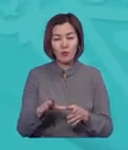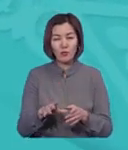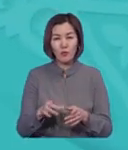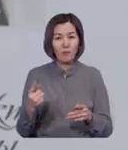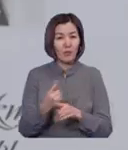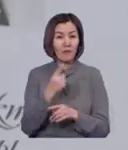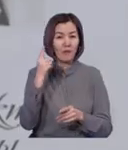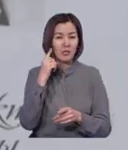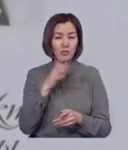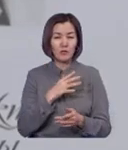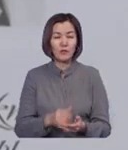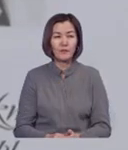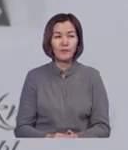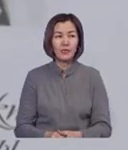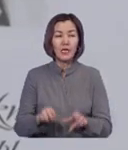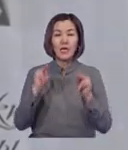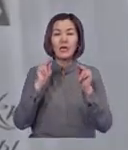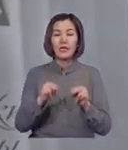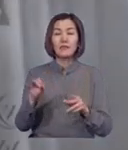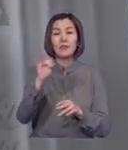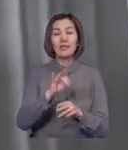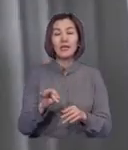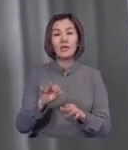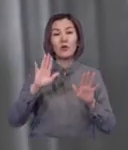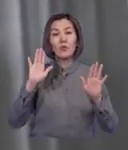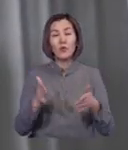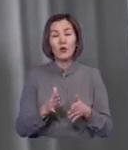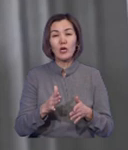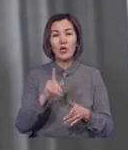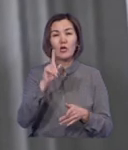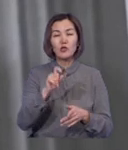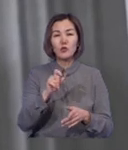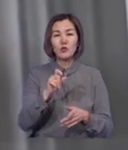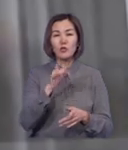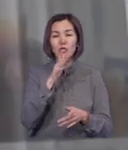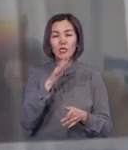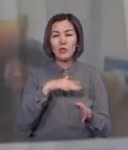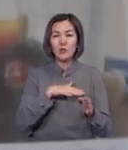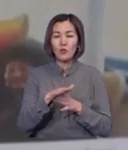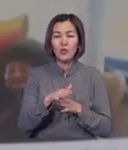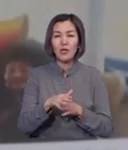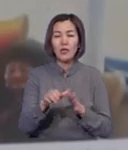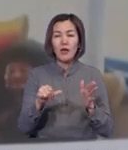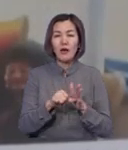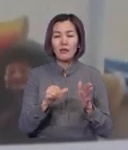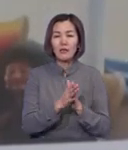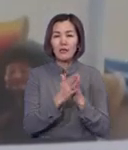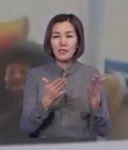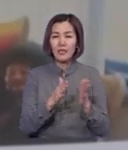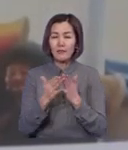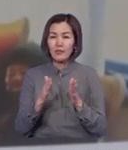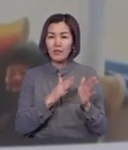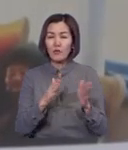естімедім. Расымен тарихи оқиға, ғасыр куәгерінің жинағы 6 тараудан тұрады. Қазақ телевизиясының